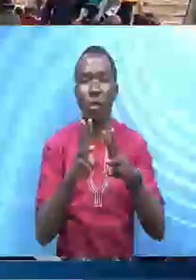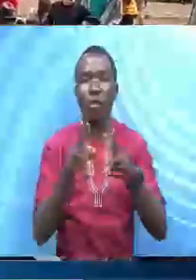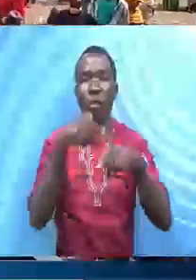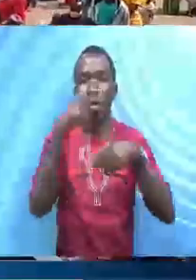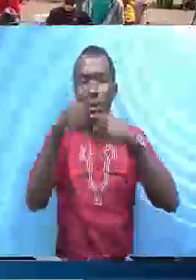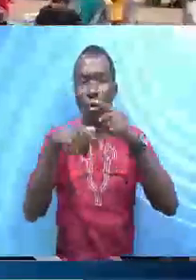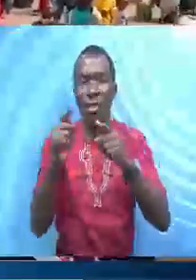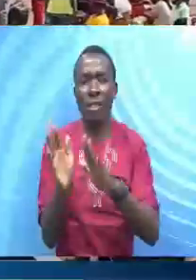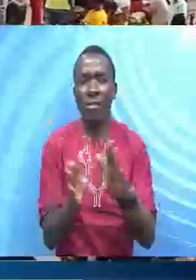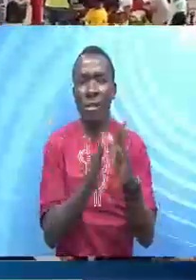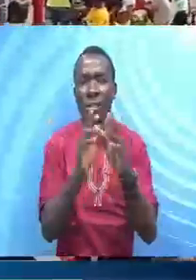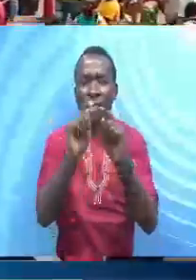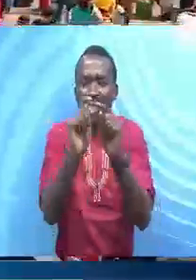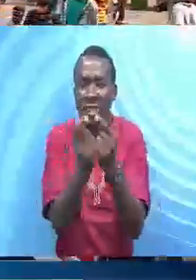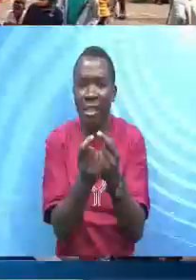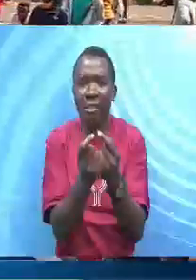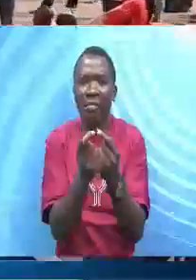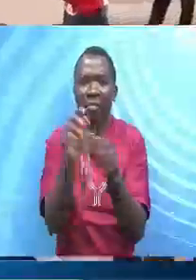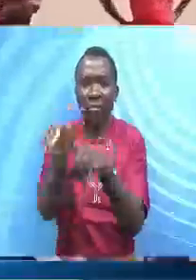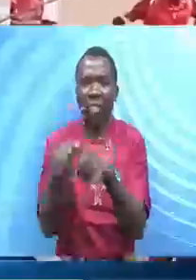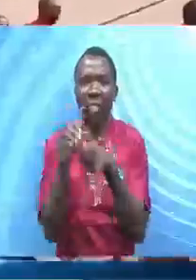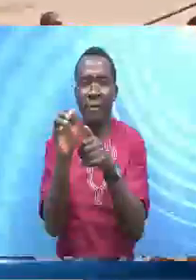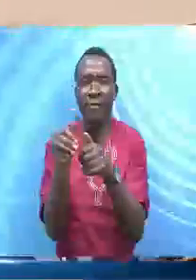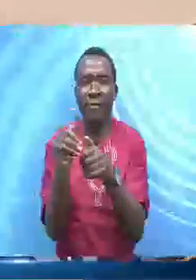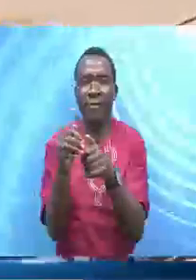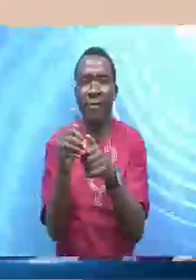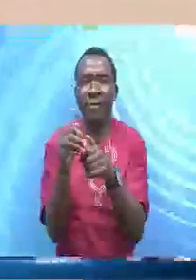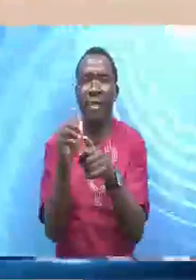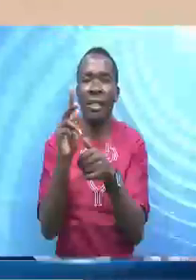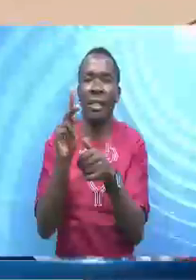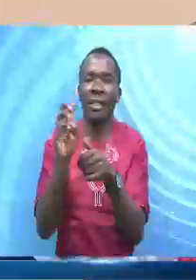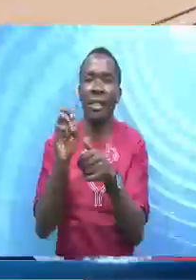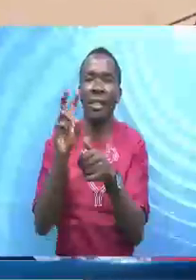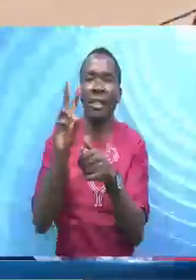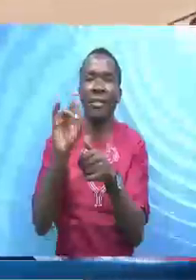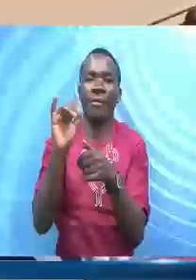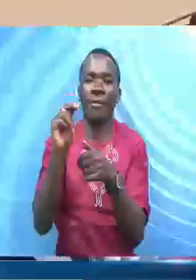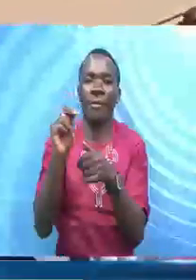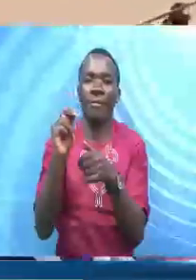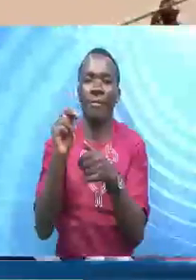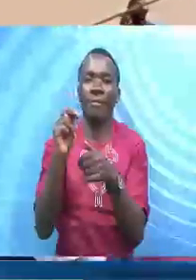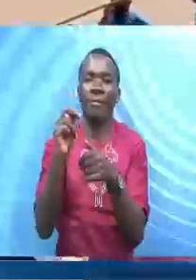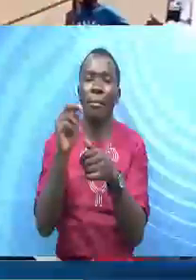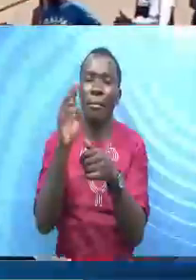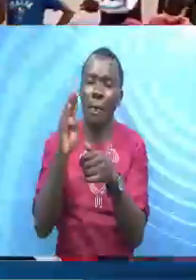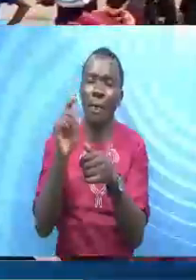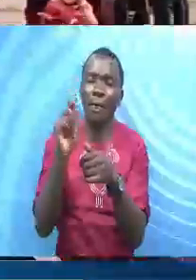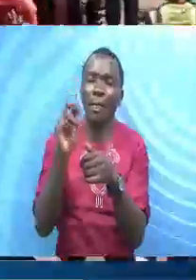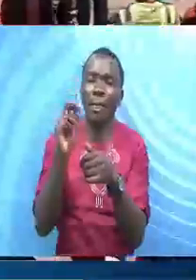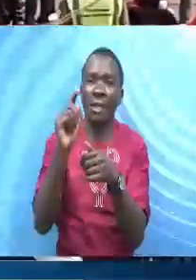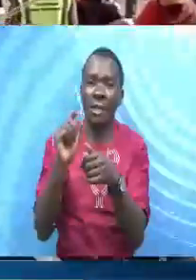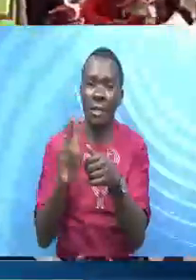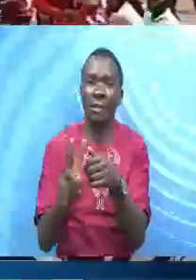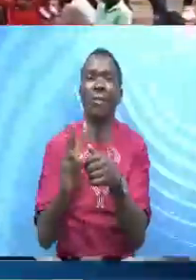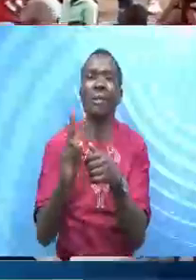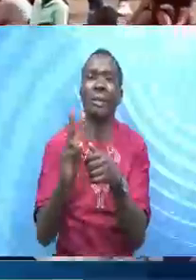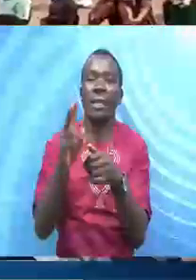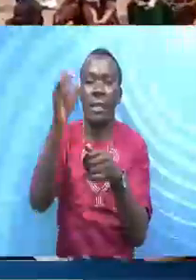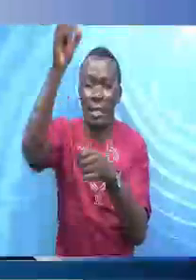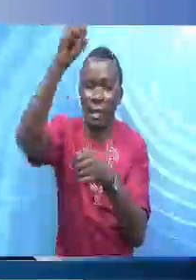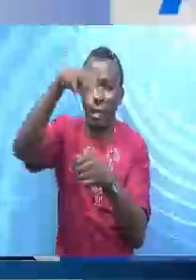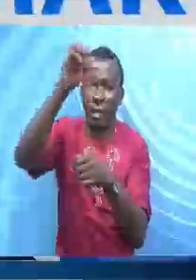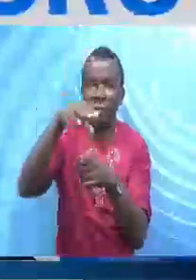gutunganya igihembwe cyihinga ibarushimwe biho iki Kevin Christian BTN TV i